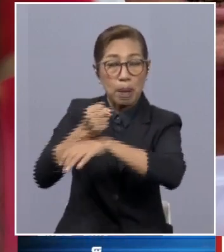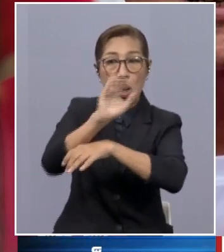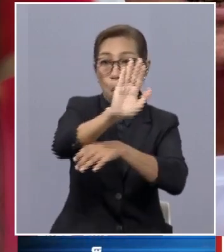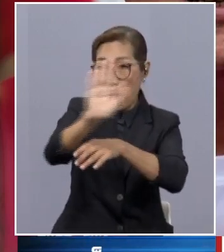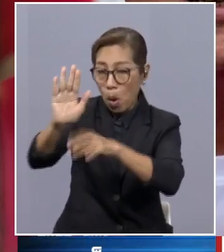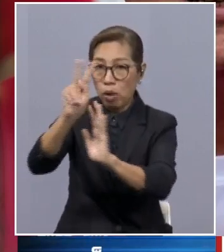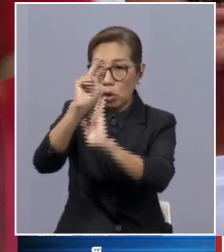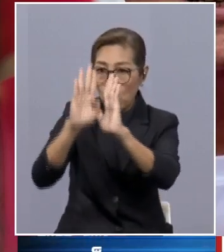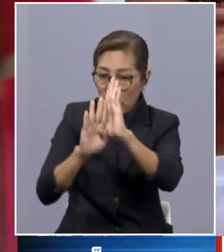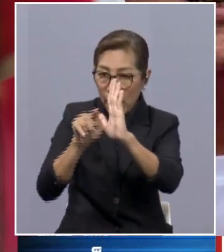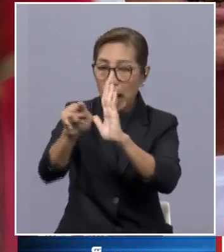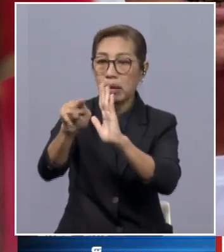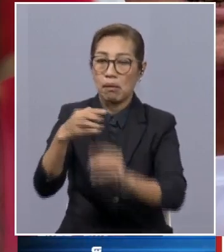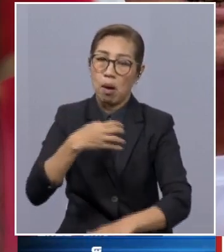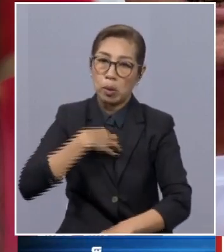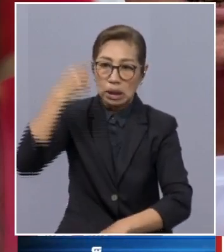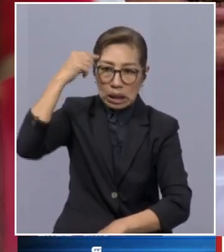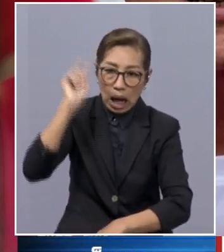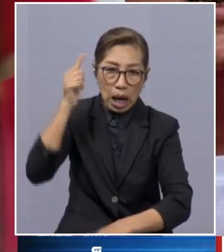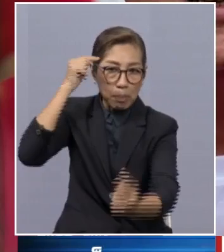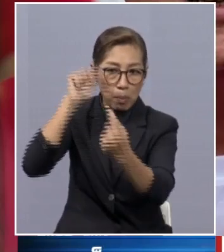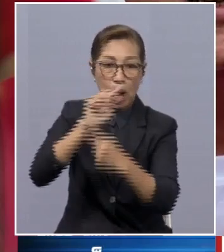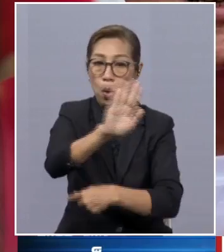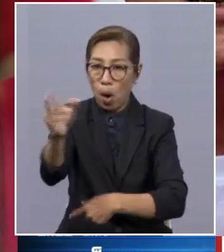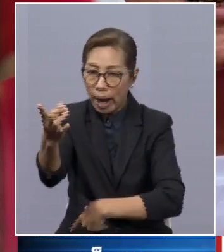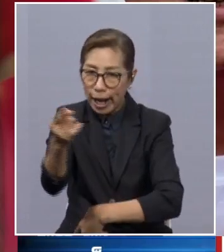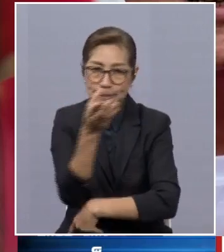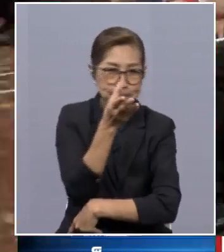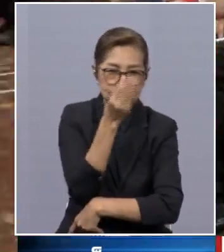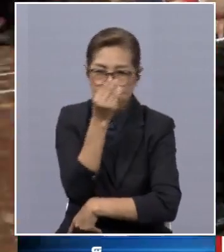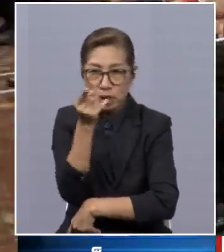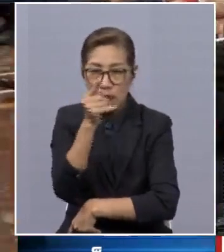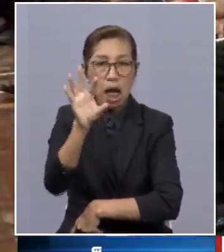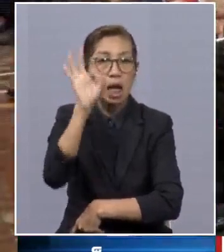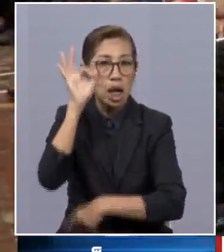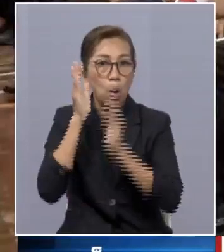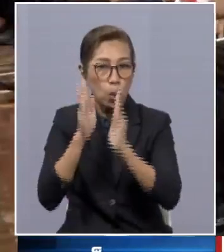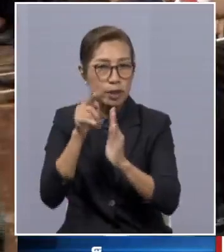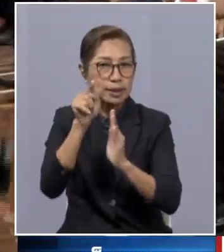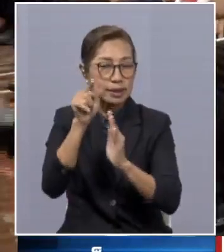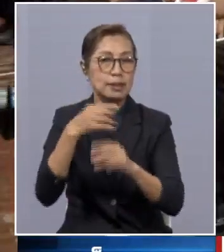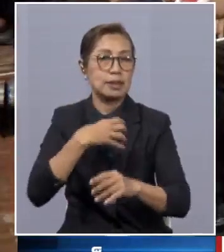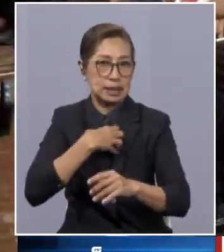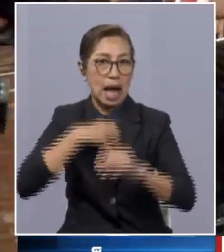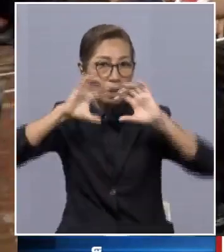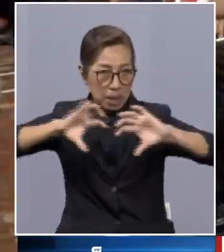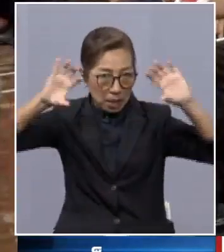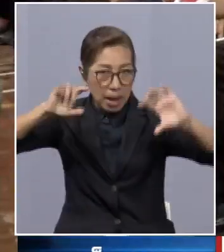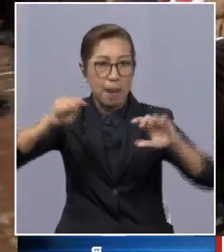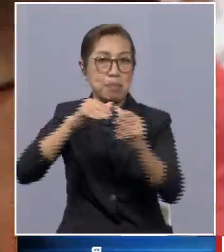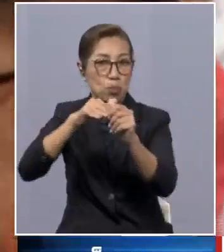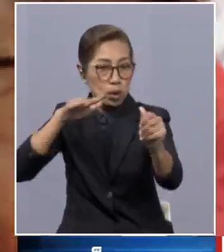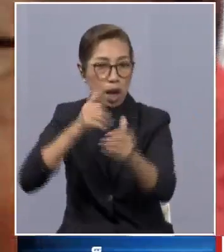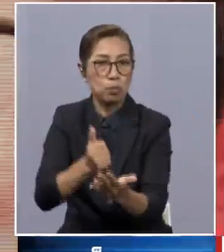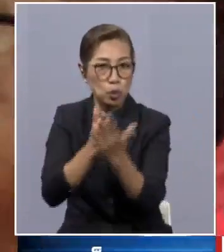รวมถึงอุดมการณ์ของพรรคการเมืองต่างๆเพื่อหาพรรคการเมืองที่จะเป็นความหวังของท่านที่จะมาเป็นผู้นำผู้ทำให้